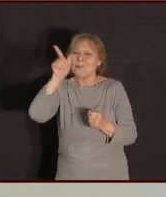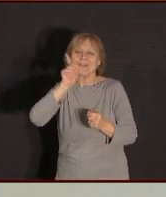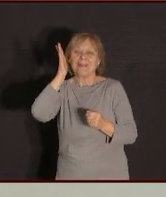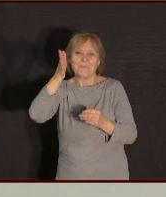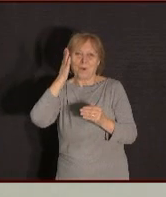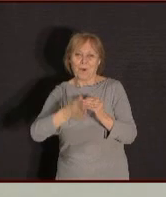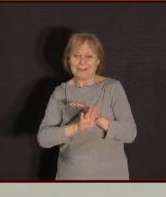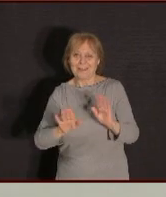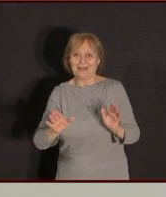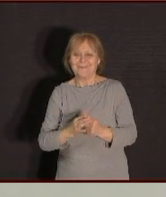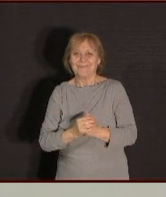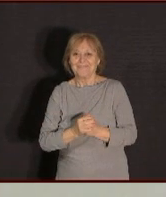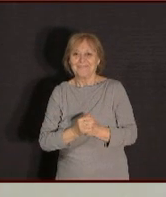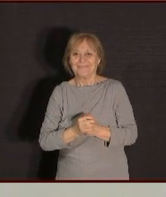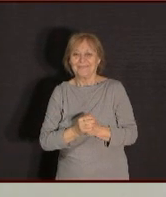konca.